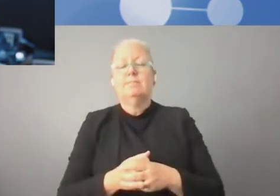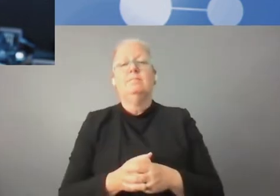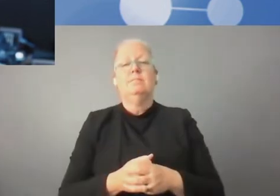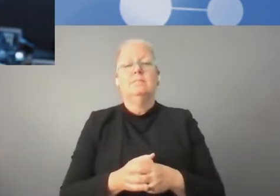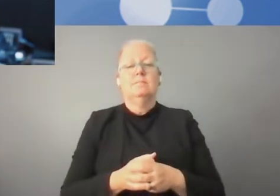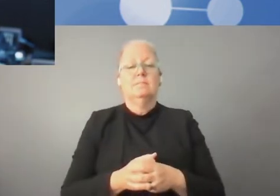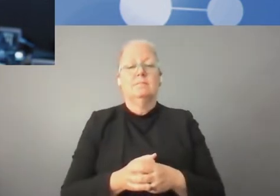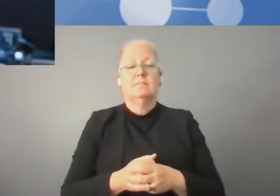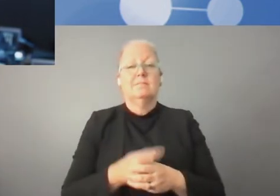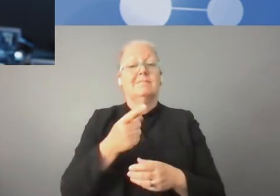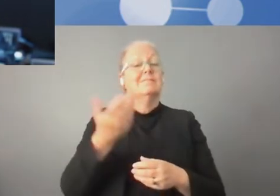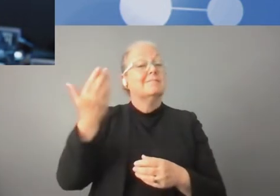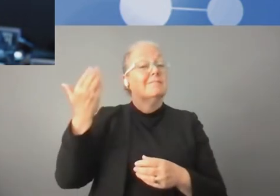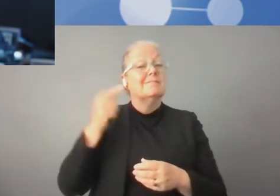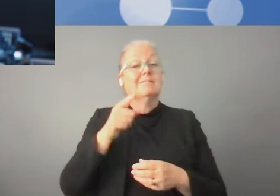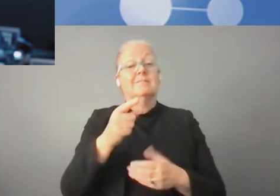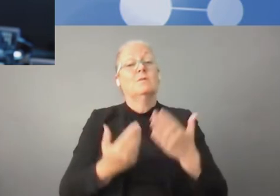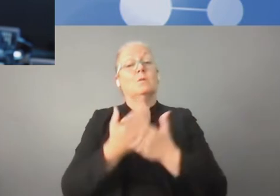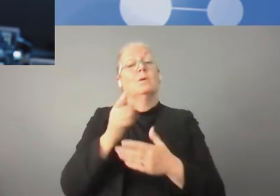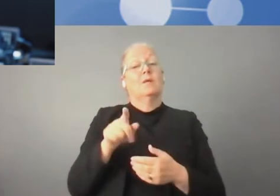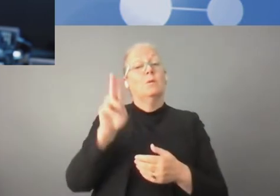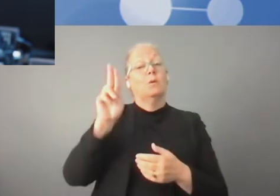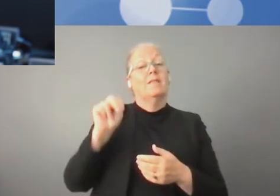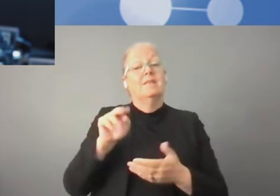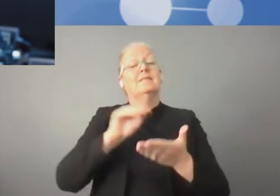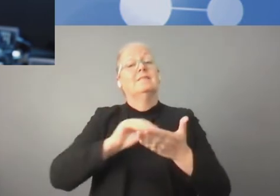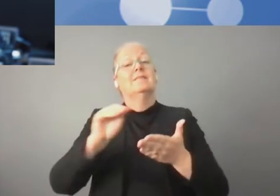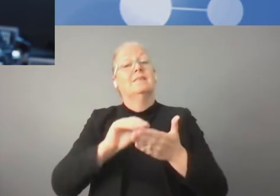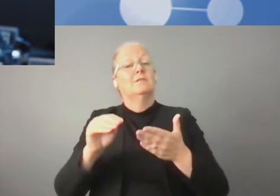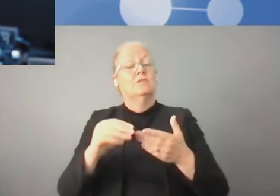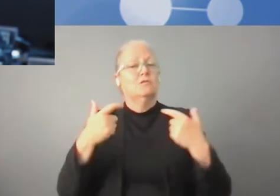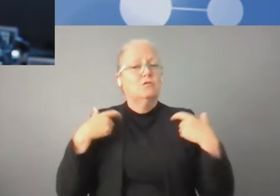际的这个平台上必须要进